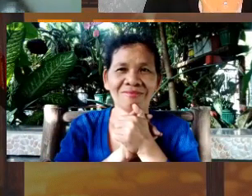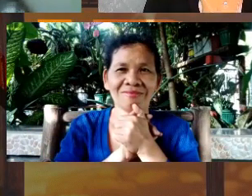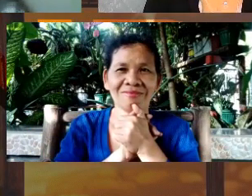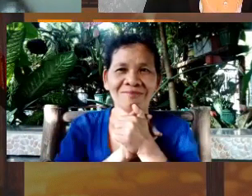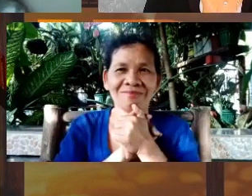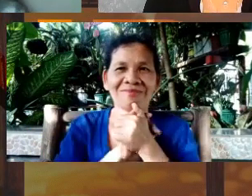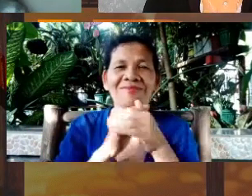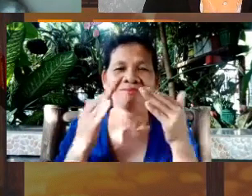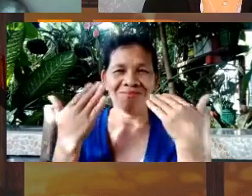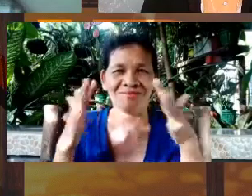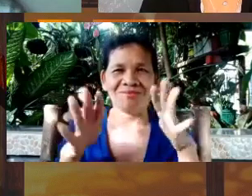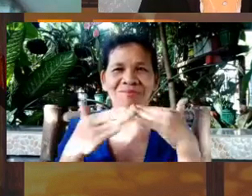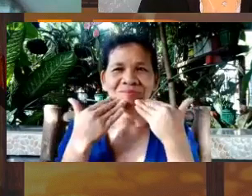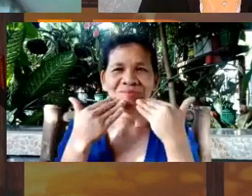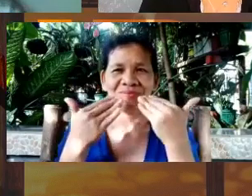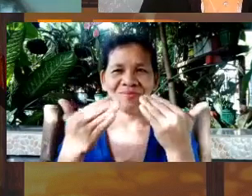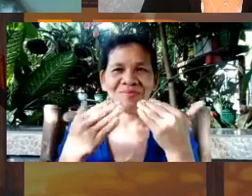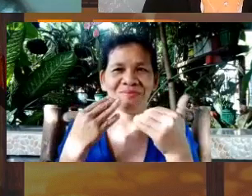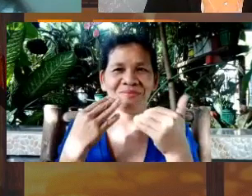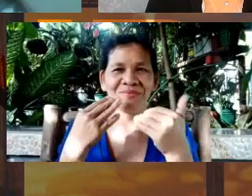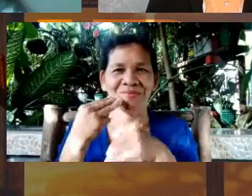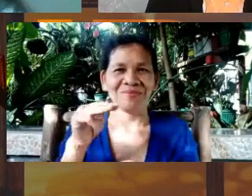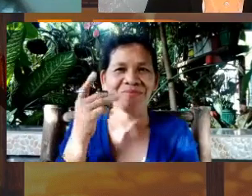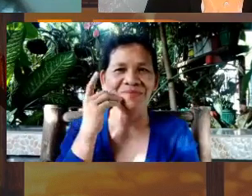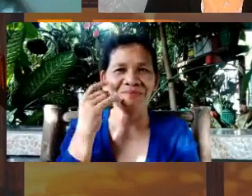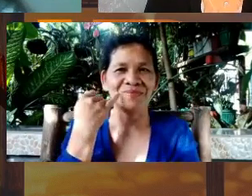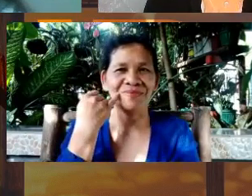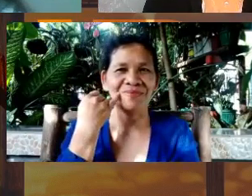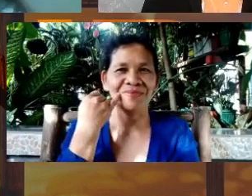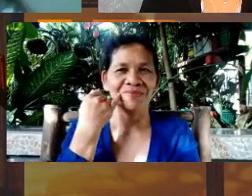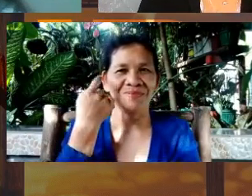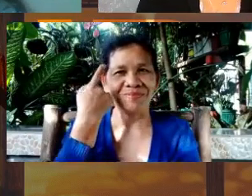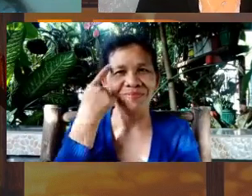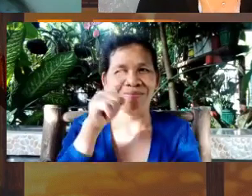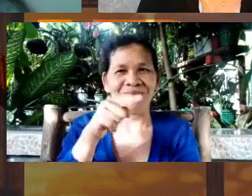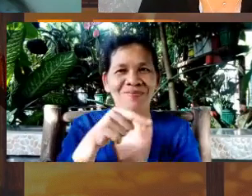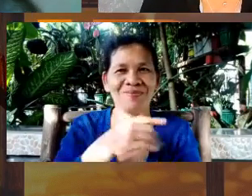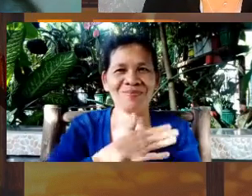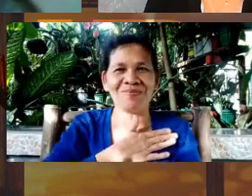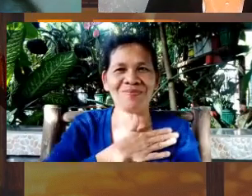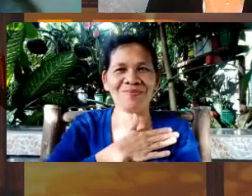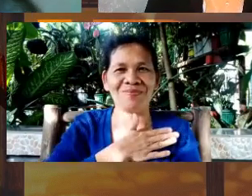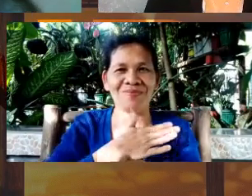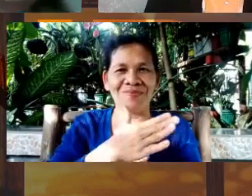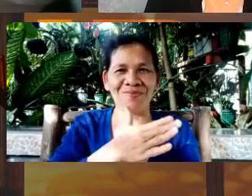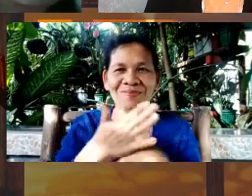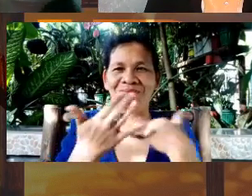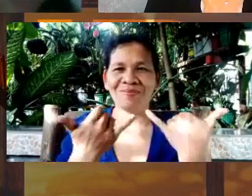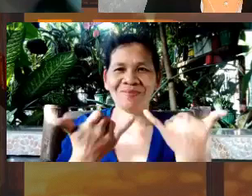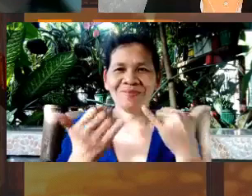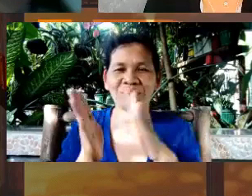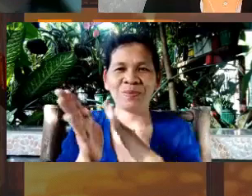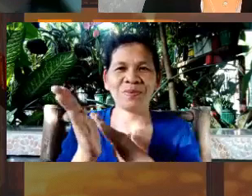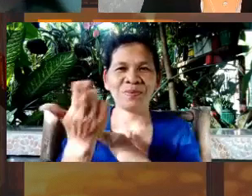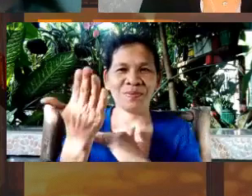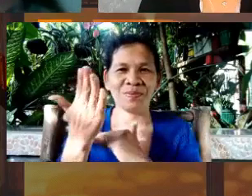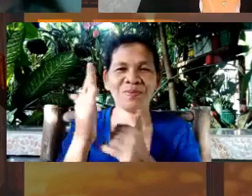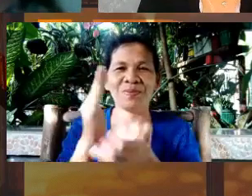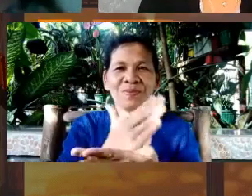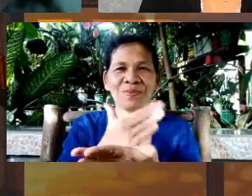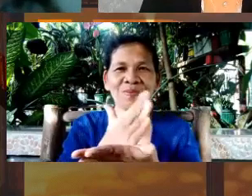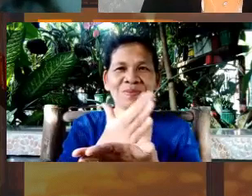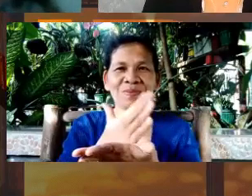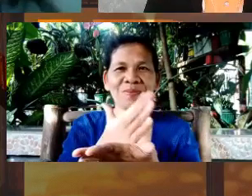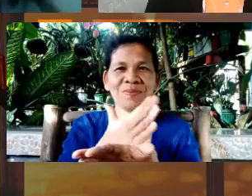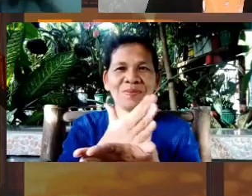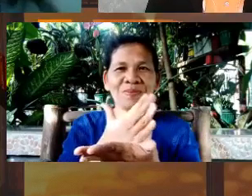Okay, salamat po. Salamat, Ma'am Dyra, sa iyong pagtatalaga ngayong umaga na makabahagi sa